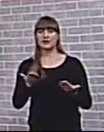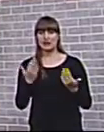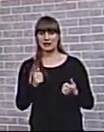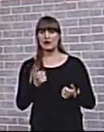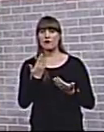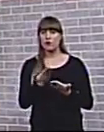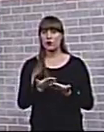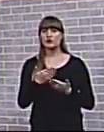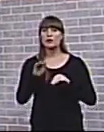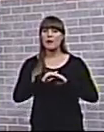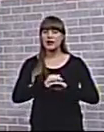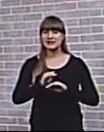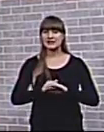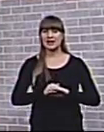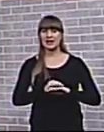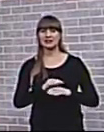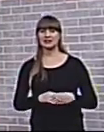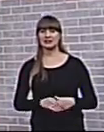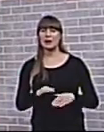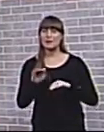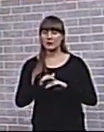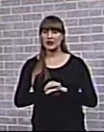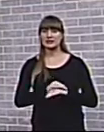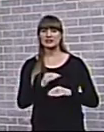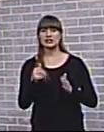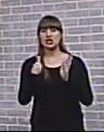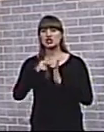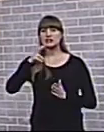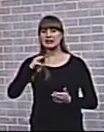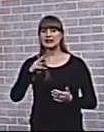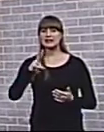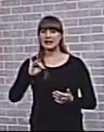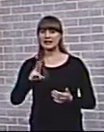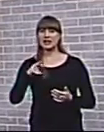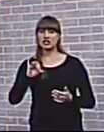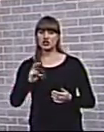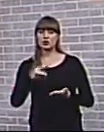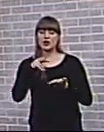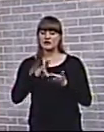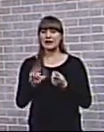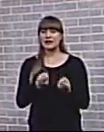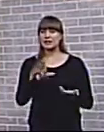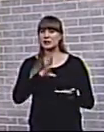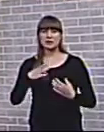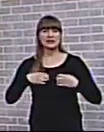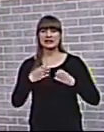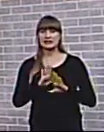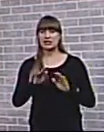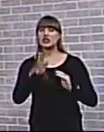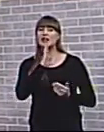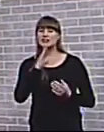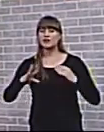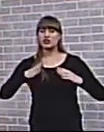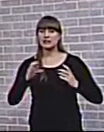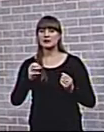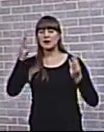Во, молодец! Молодец! 6-летняя Алине Алексейчук встать на коньки было не страшно. Девочка